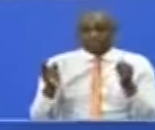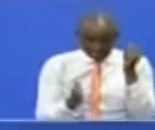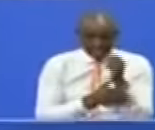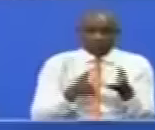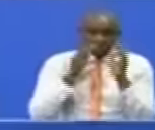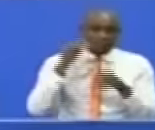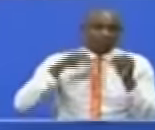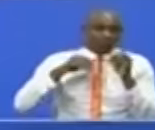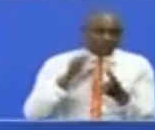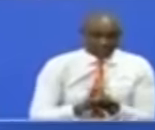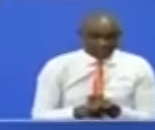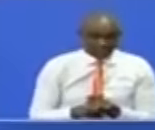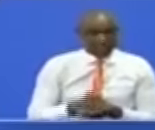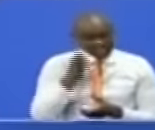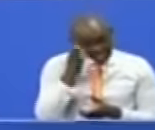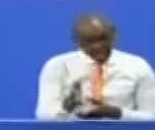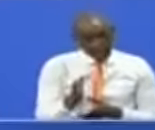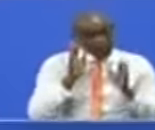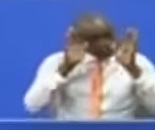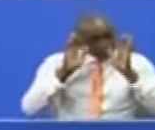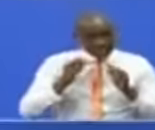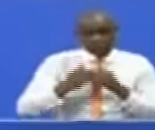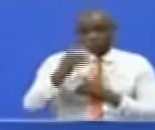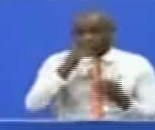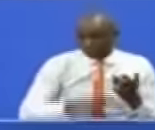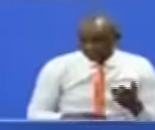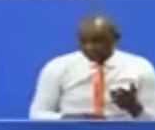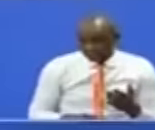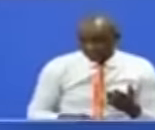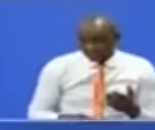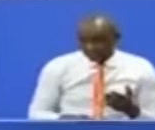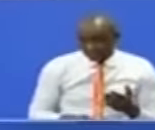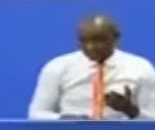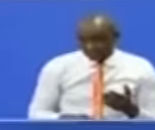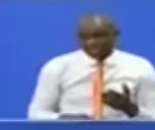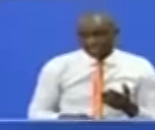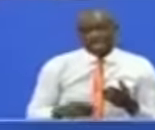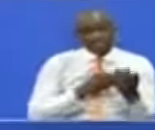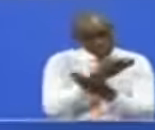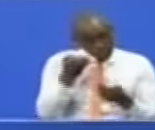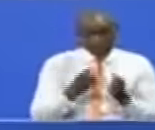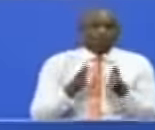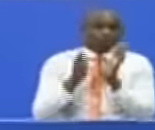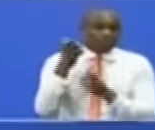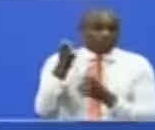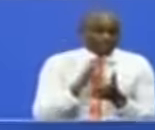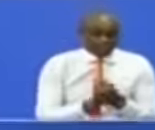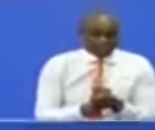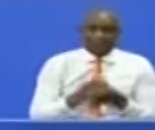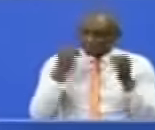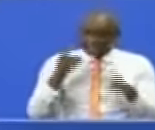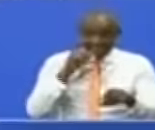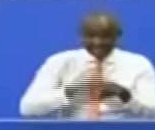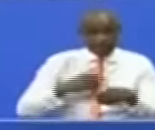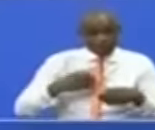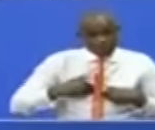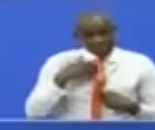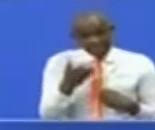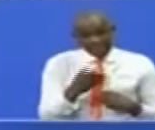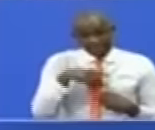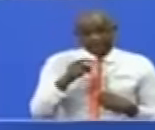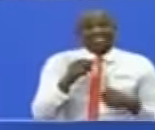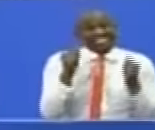banditry. Lakini mimi naona sasa jambo la muhimu kuendelea huko mbele ni mambo ya create economic opportunities huko. Manake mara nyingi ukipata vijana huko, kijana wa